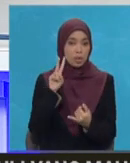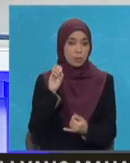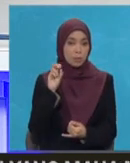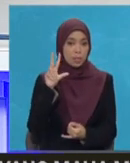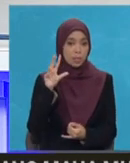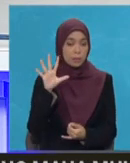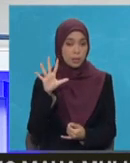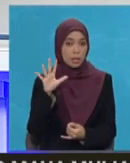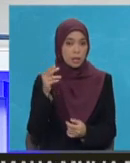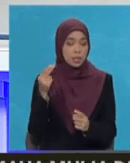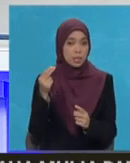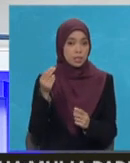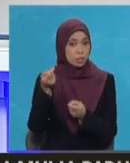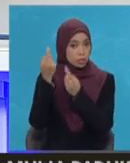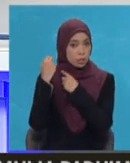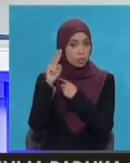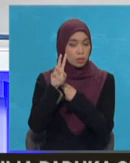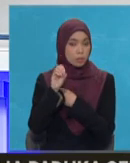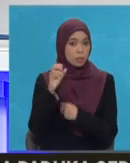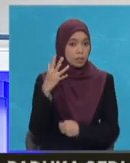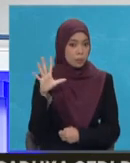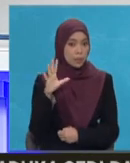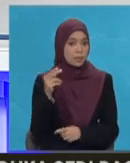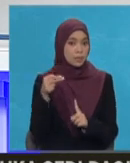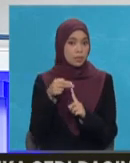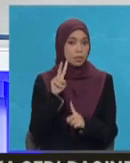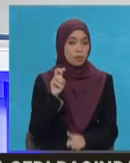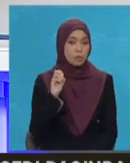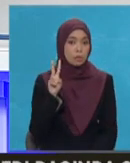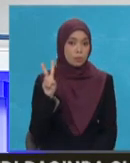bagi tempo tahun 2015 hingga 2022